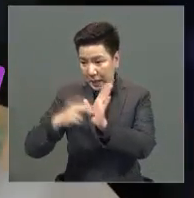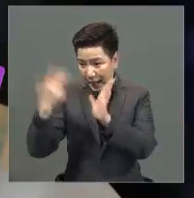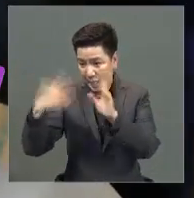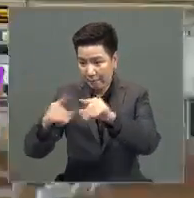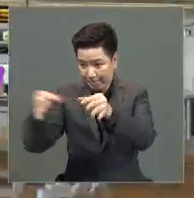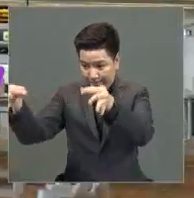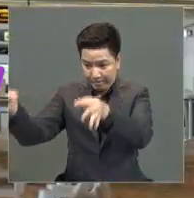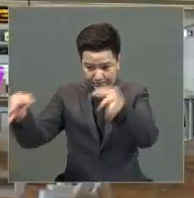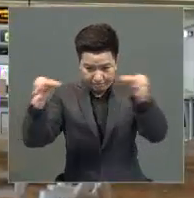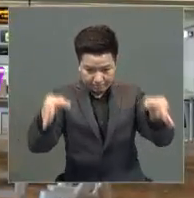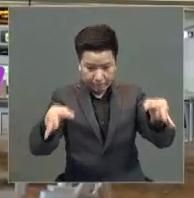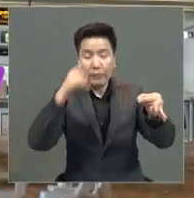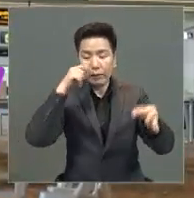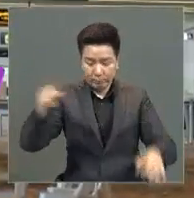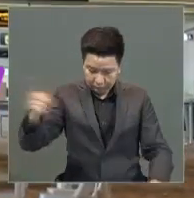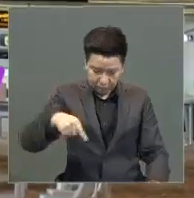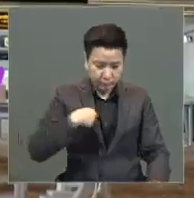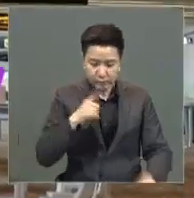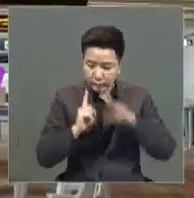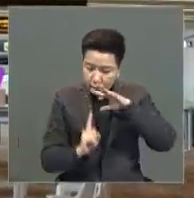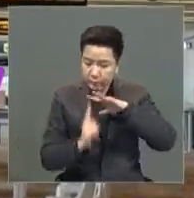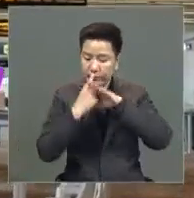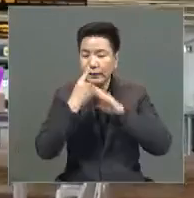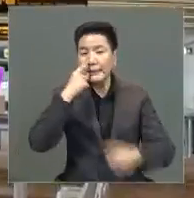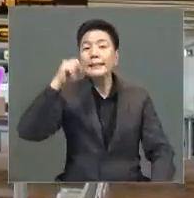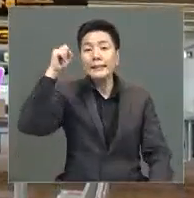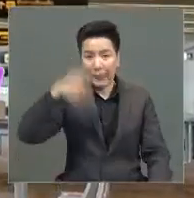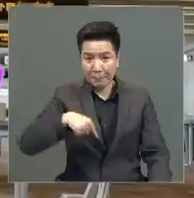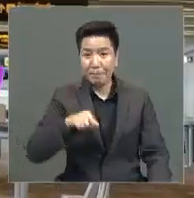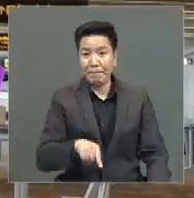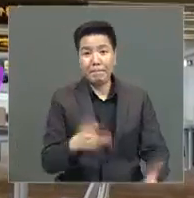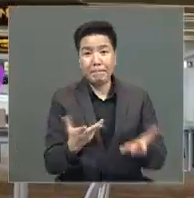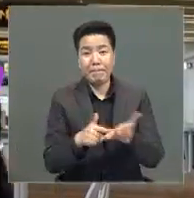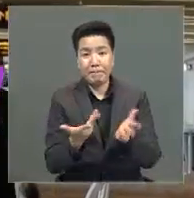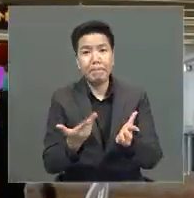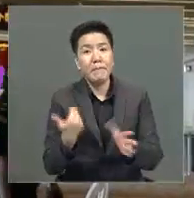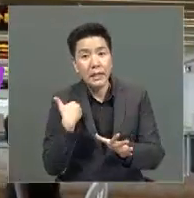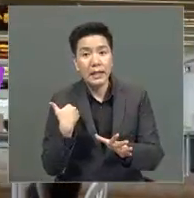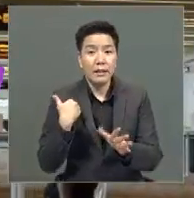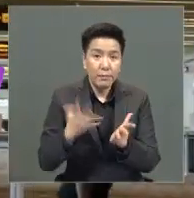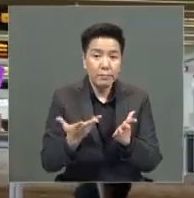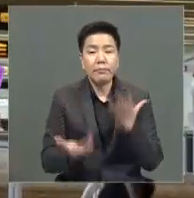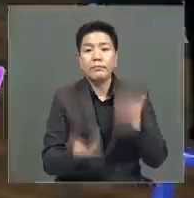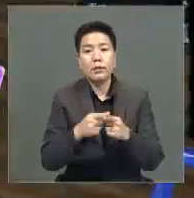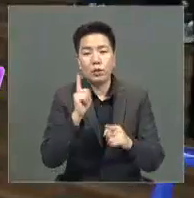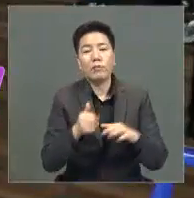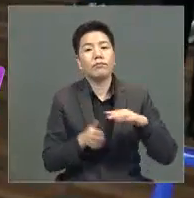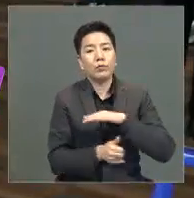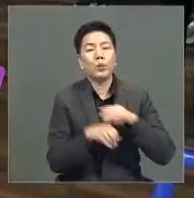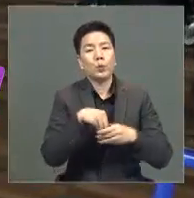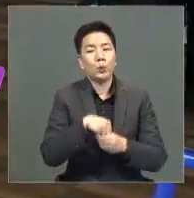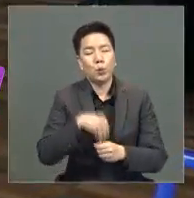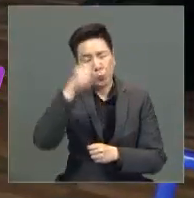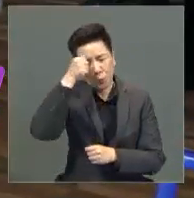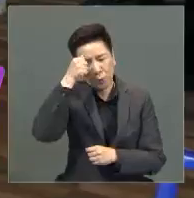ย์มาแล้วมาบ้านเราก็ต้องตรวจซ้ำนะคะตรวจซ้ำเท่านั้นยังไม่พอจะมีหรือจะไม่มีเชื้อก็จะต้องเข้าไปกักตัว